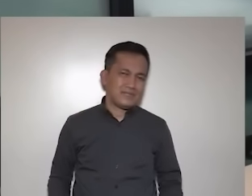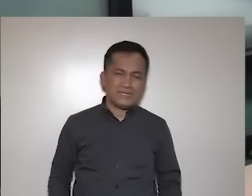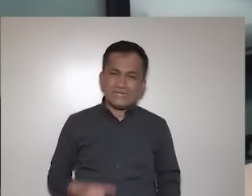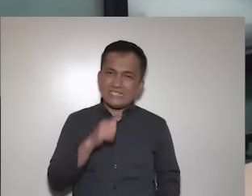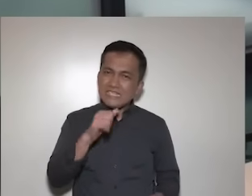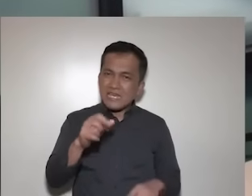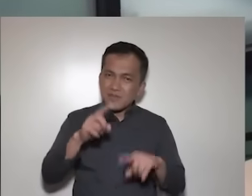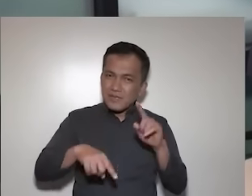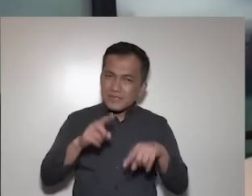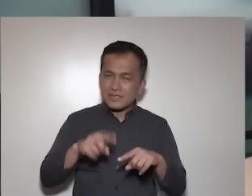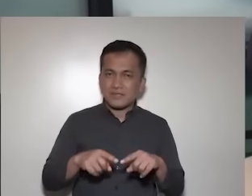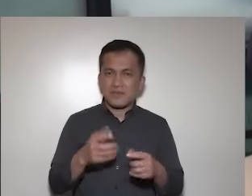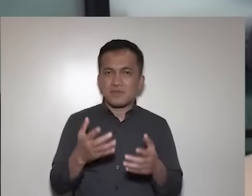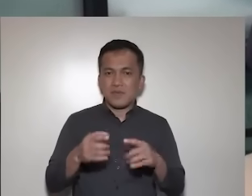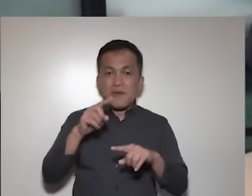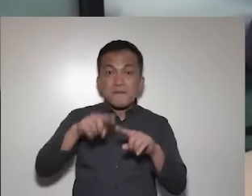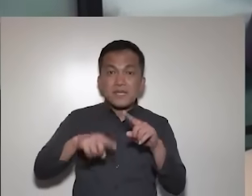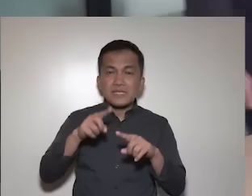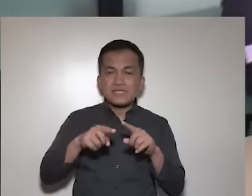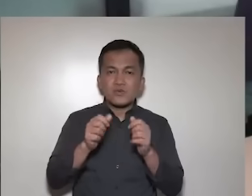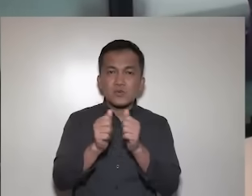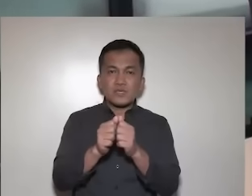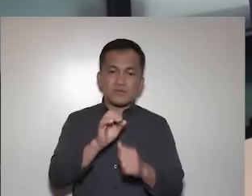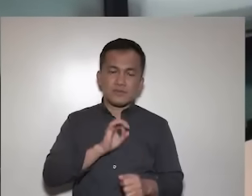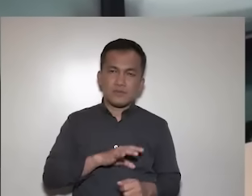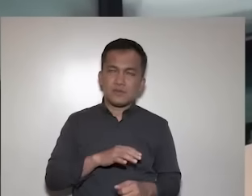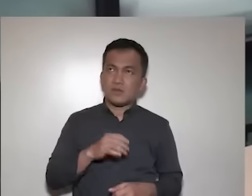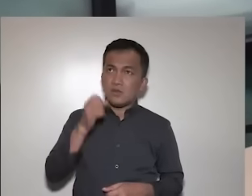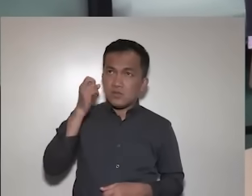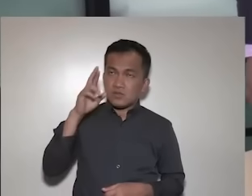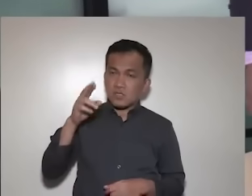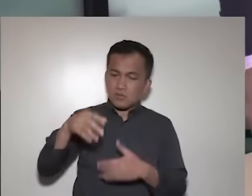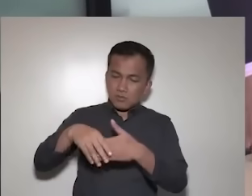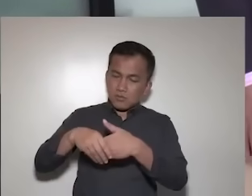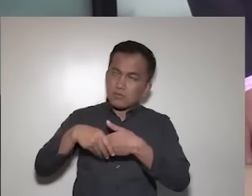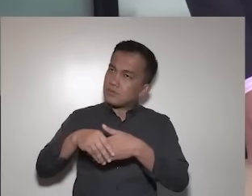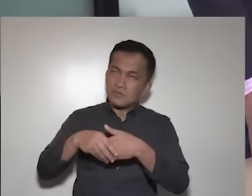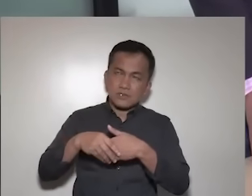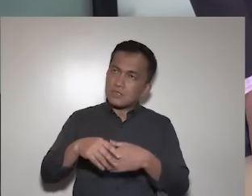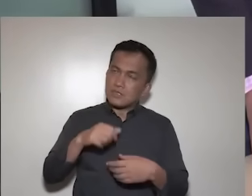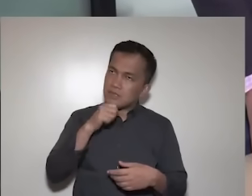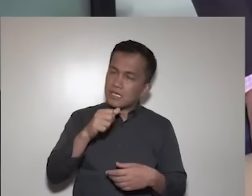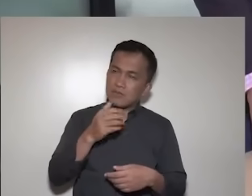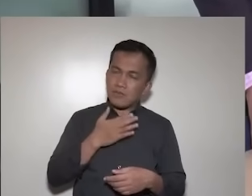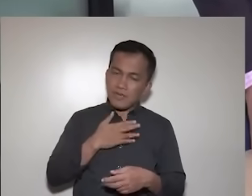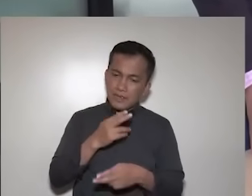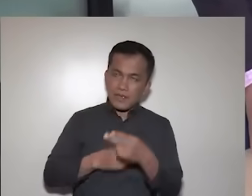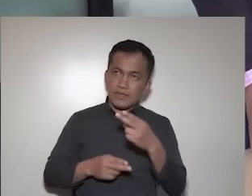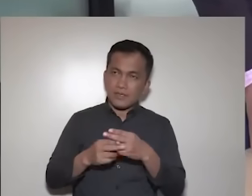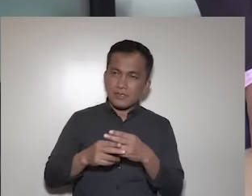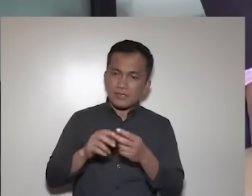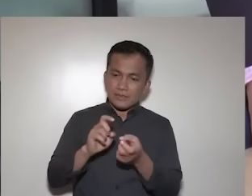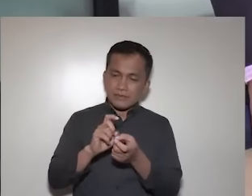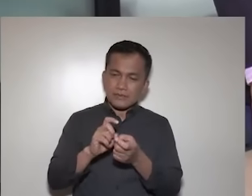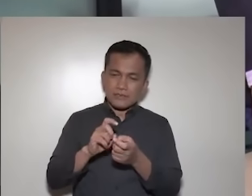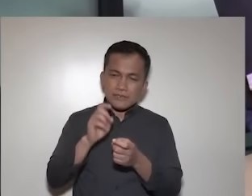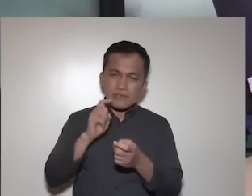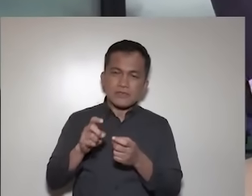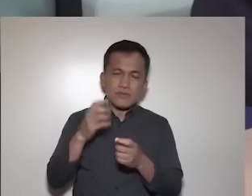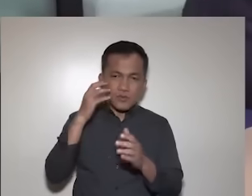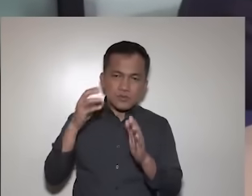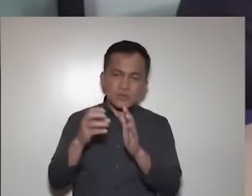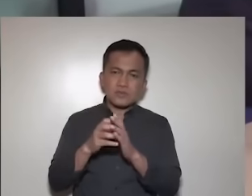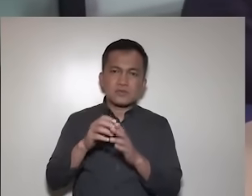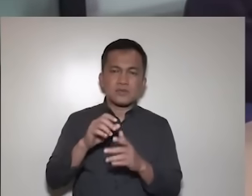Hindi na po friends yun. Baka friends with benefits. Sir, pa yung holding hands po, sir. Hindi ko po yun kamay, sir. Inedit lang po nila sa Facebook,